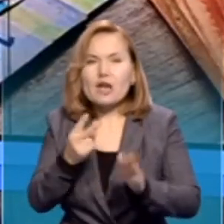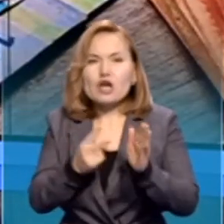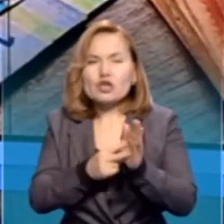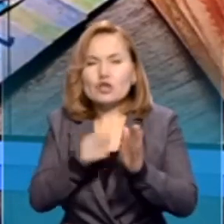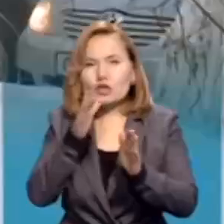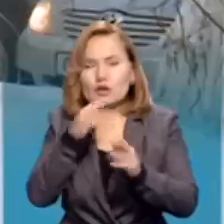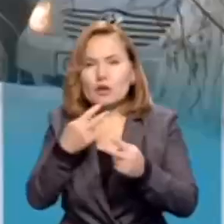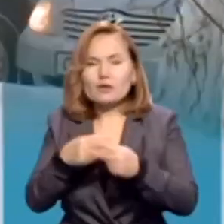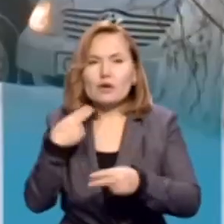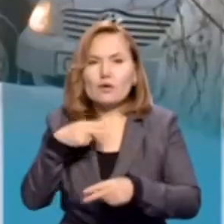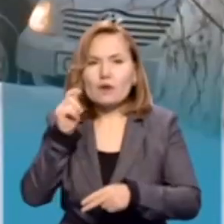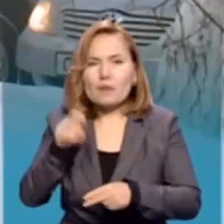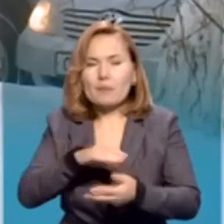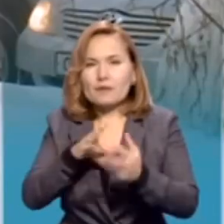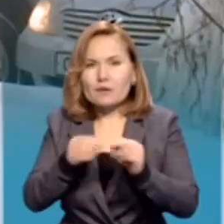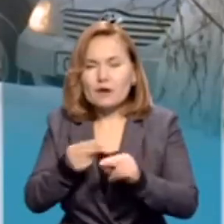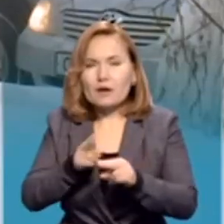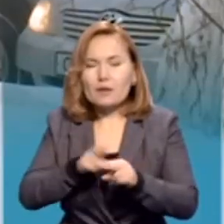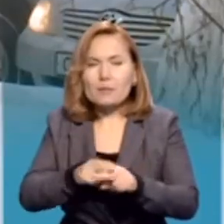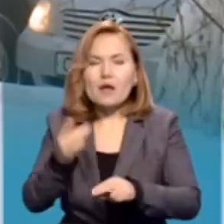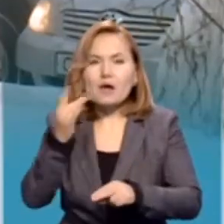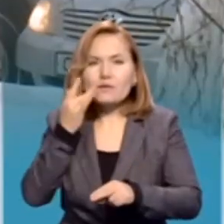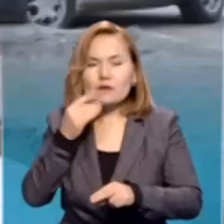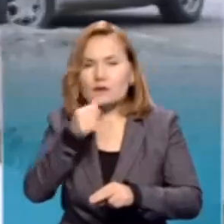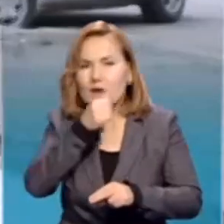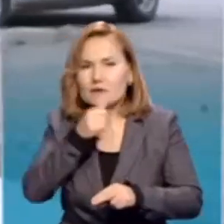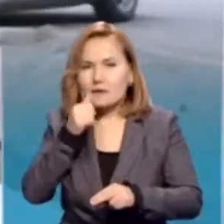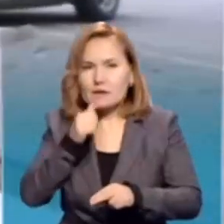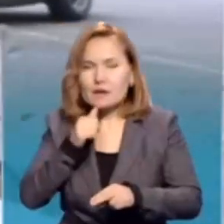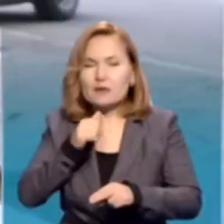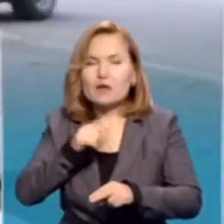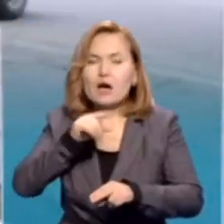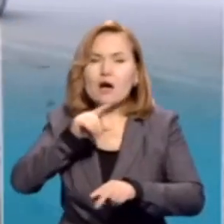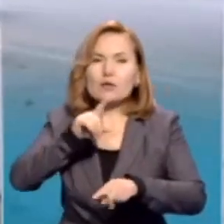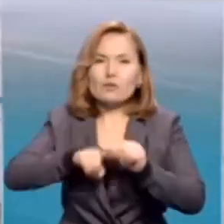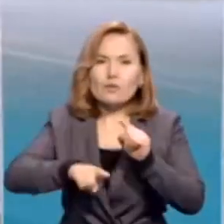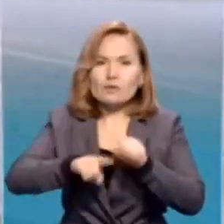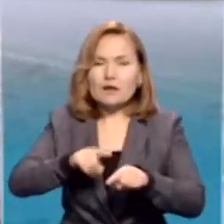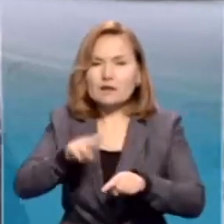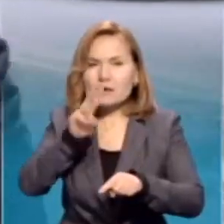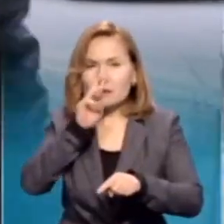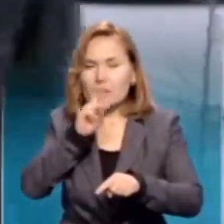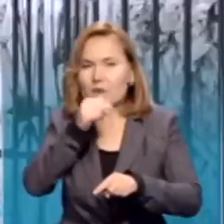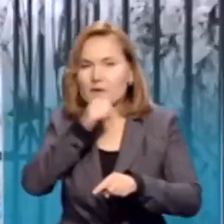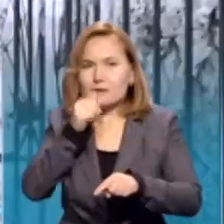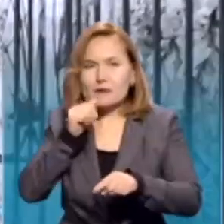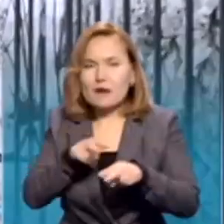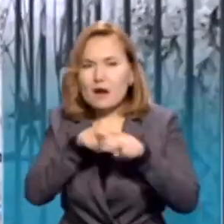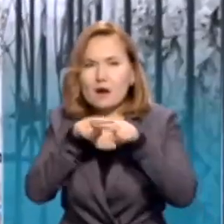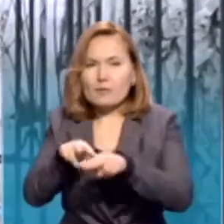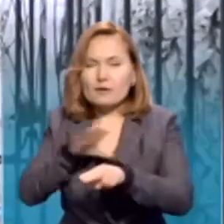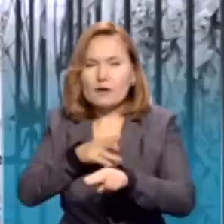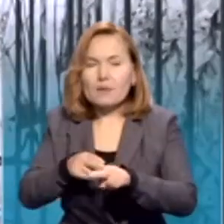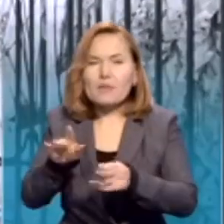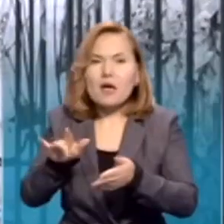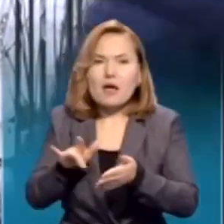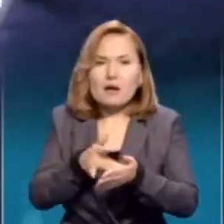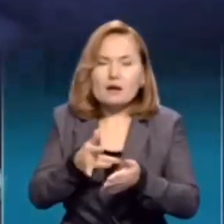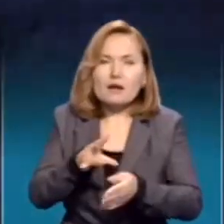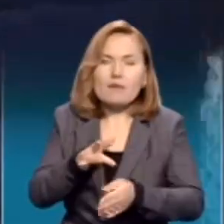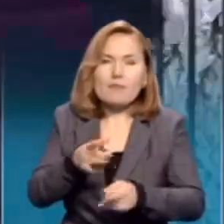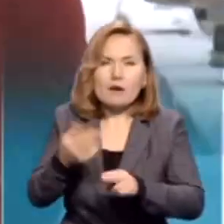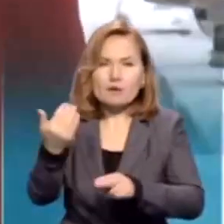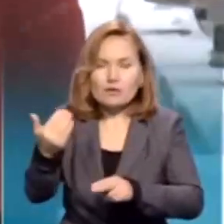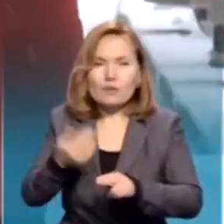қаржыны жалақы есебінде өзінің және туыстарының есеп шотына аударып отырған. Экс-бухгалтердің ақша жымқырғаны куәгерлердің айғақтары